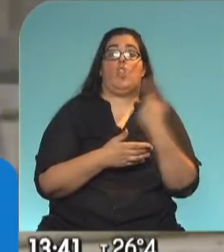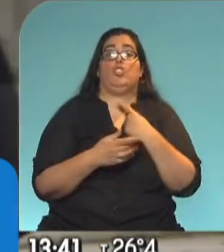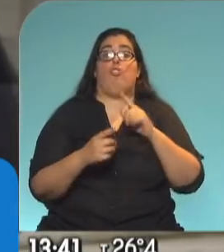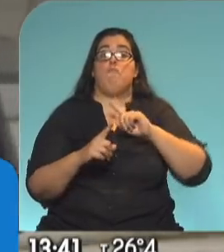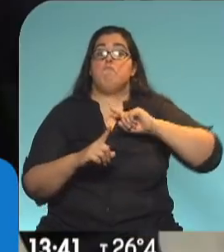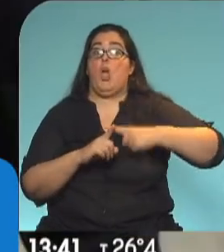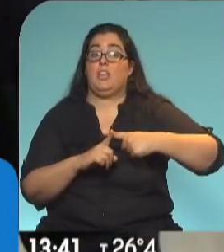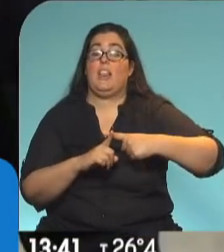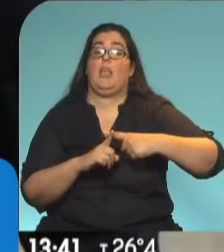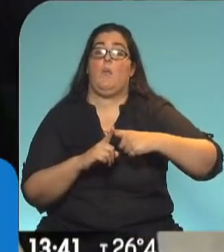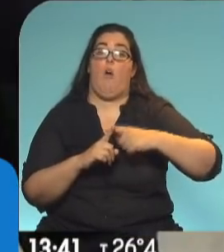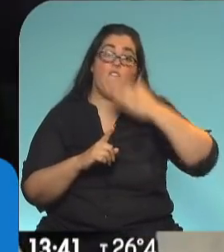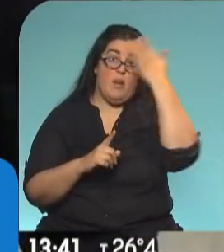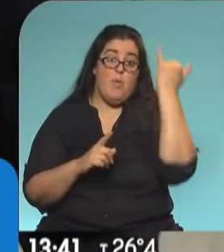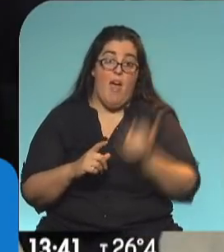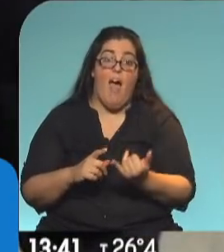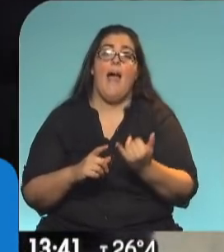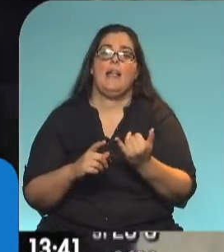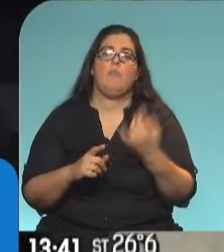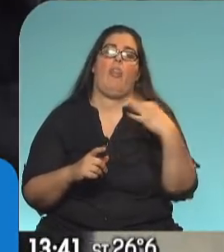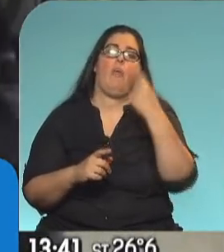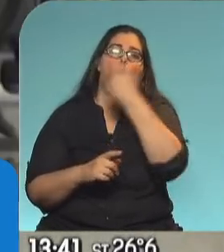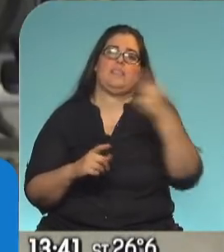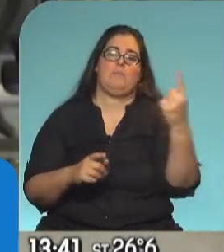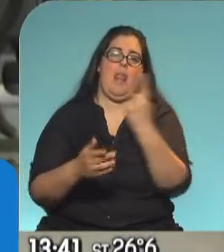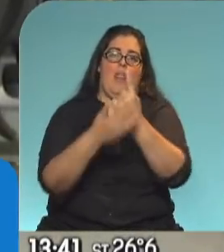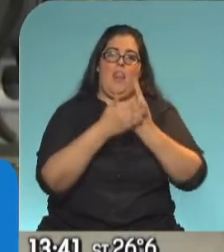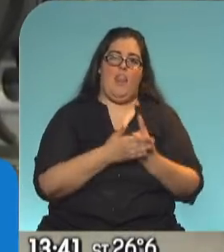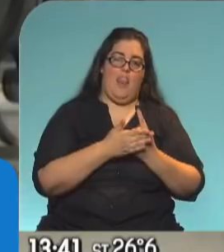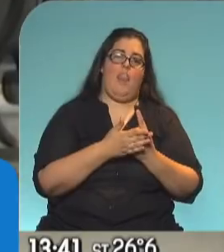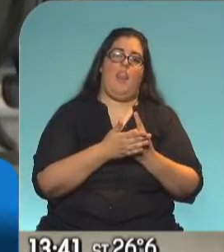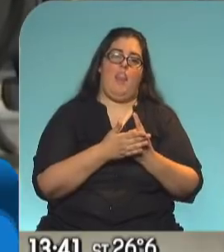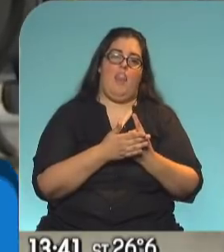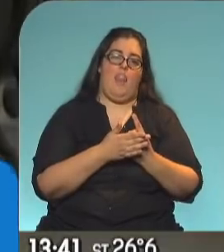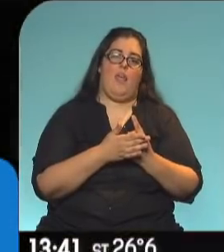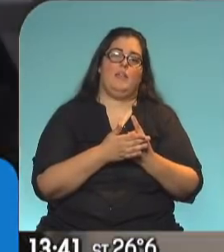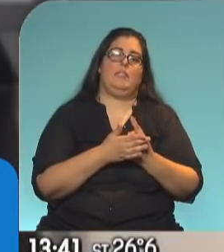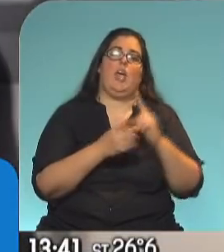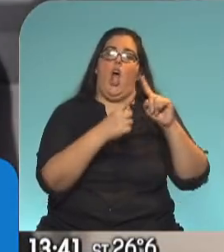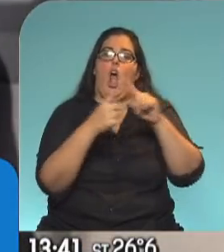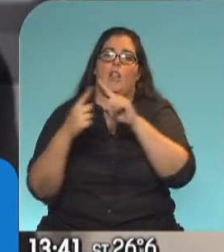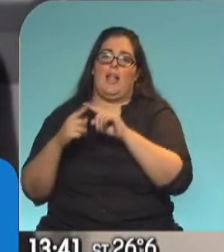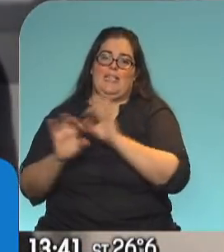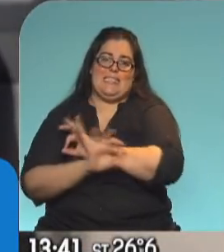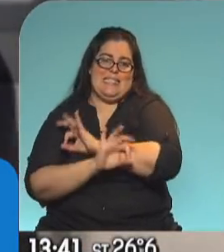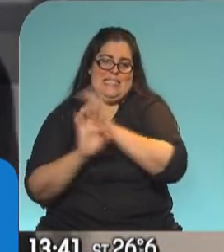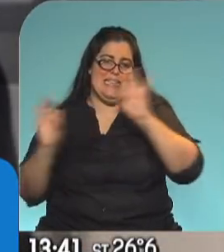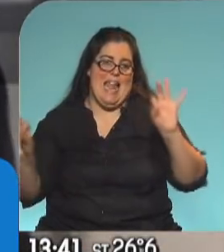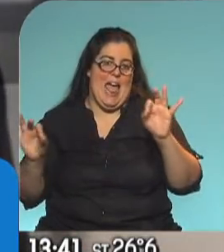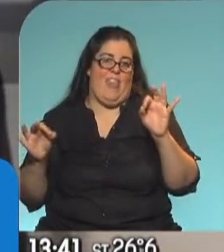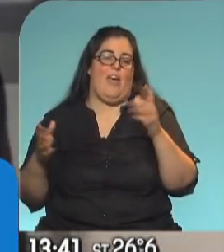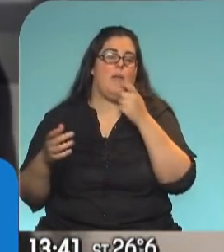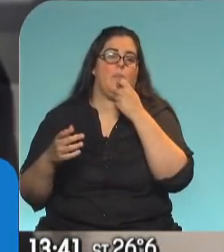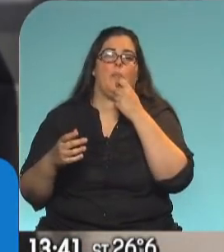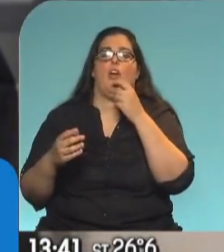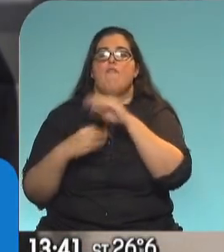positif, s'isoler pendant une semaine d'abord et donc éviter au maximum tous les contacts avec ses proches,